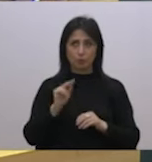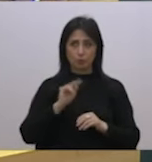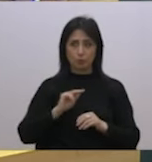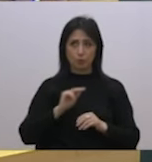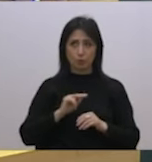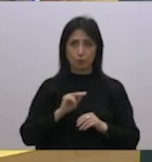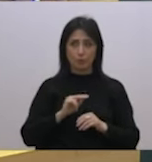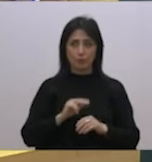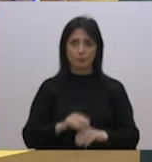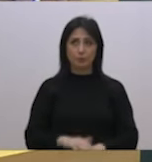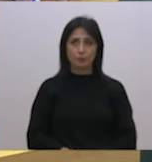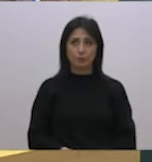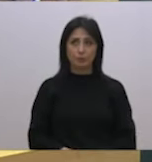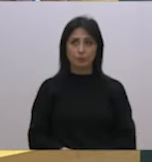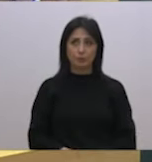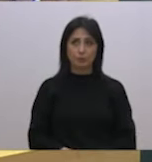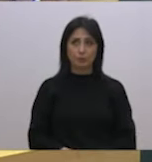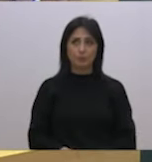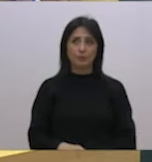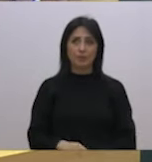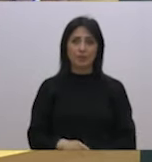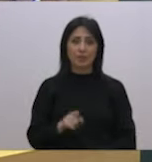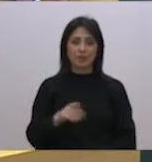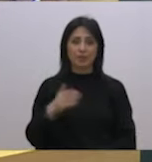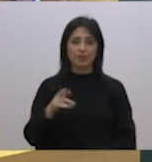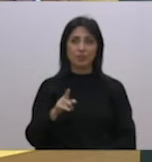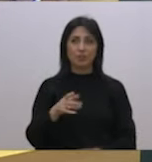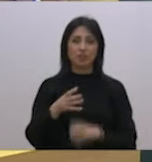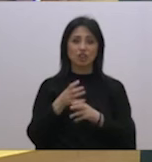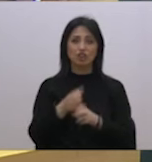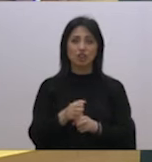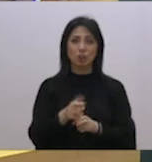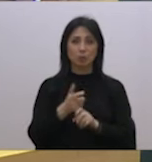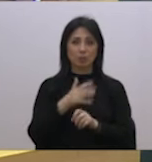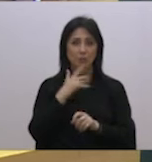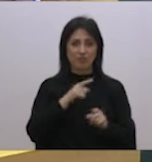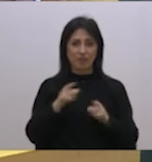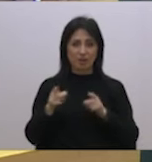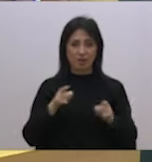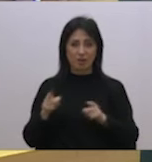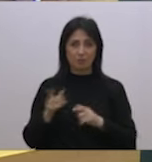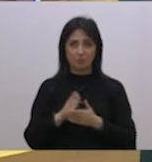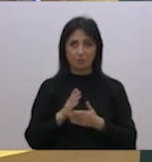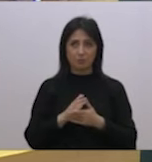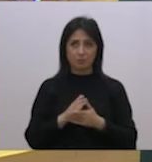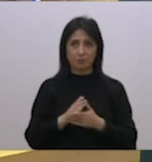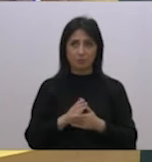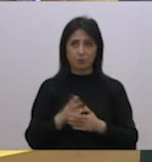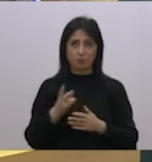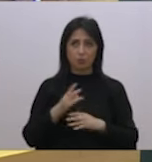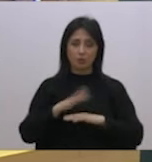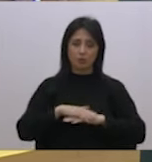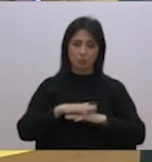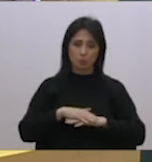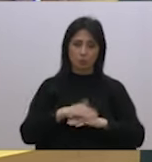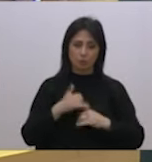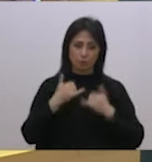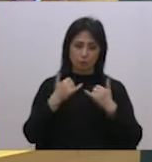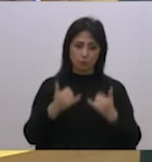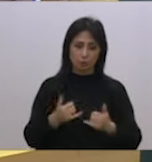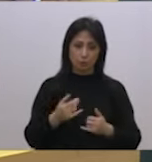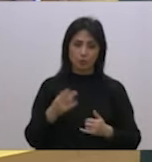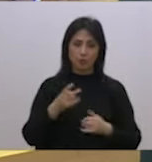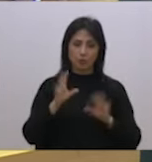მუშაობა. Იმ ხრივ რომ შეზღუდული ხარ ძალიან ბევრი რამით. Უნდა მოიქცეთ ჰუმანურად, უნდა